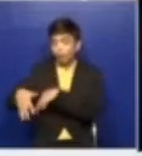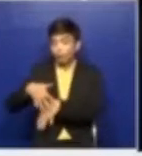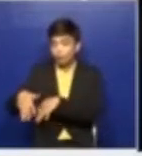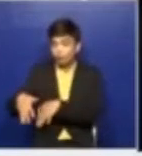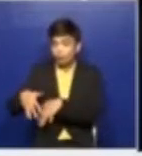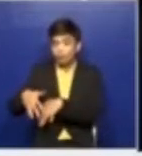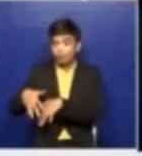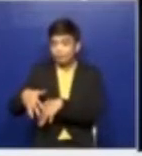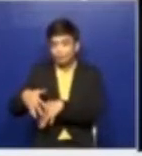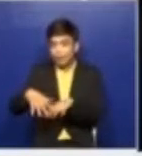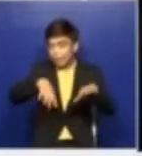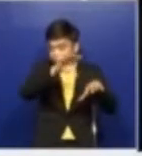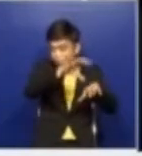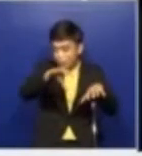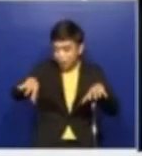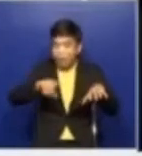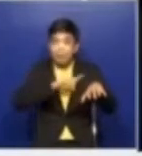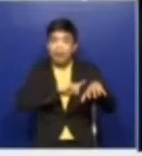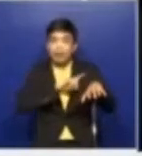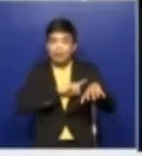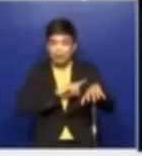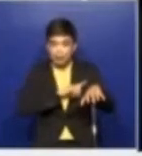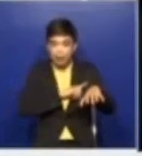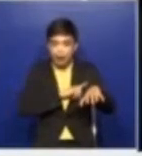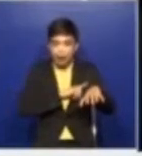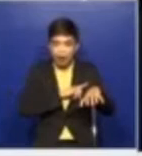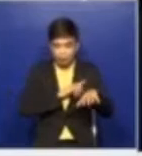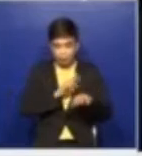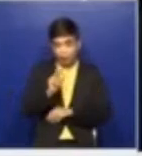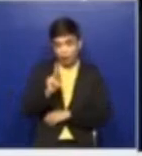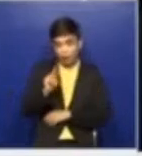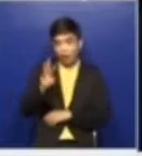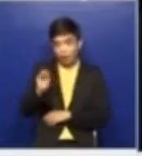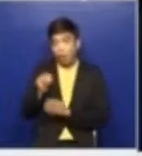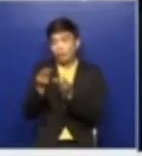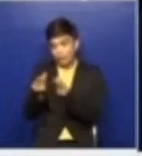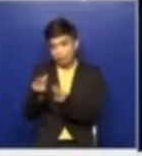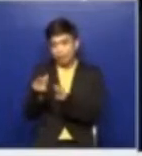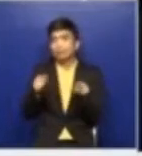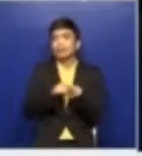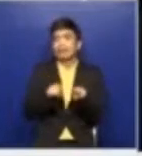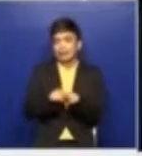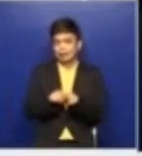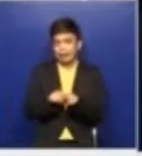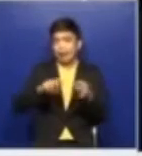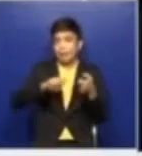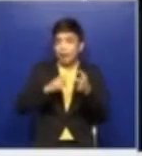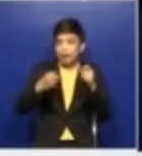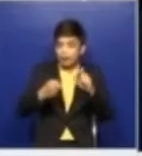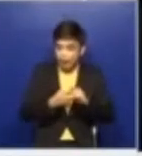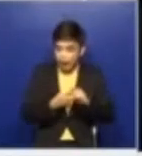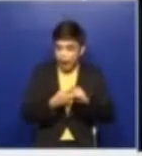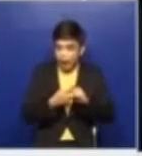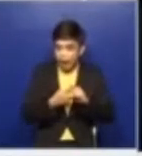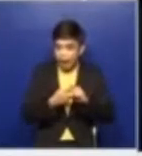ะคะหรือหน่วยงานที่เกี่ยวข้องโดยเฉพาะกับของกรมที่ดินปัญหาที่ตัวแทนของ